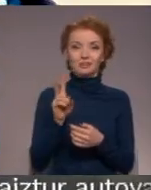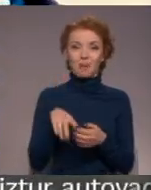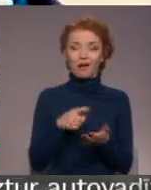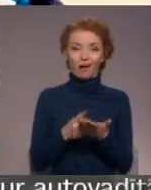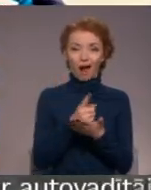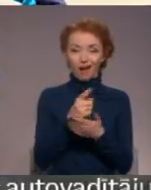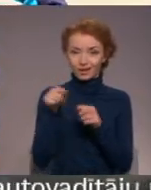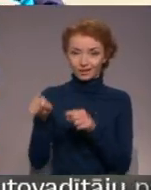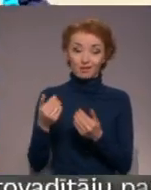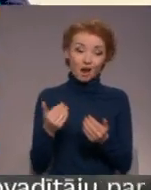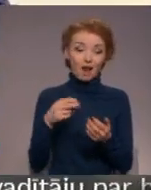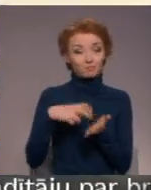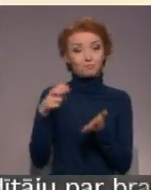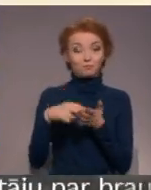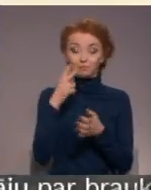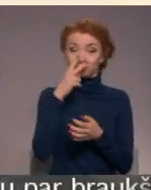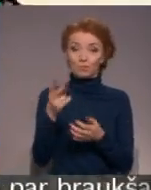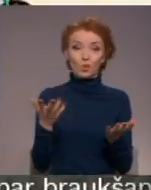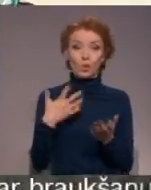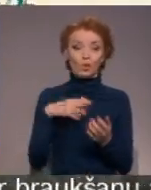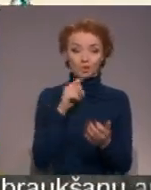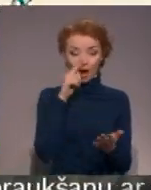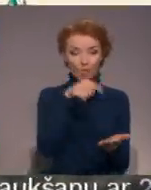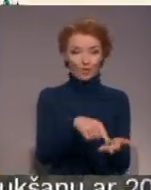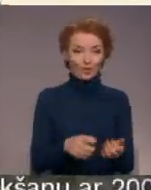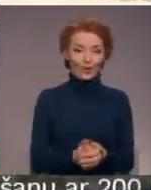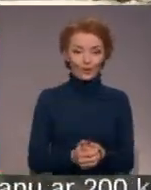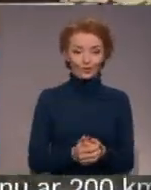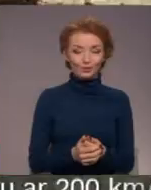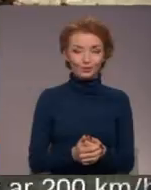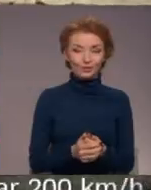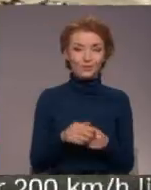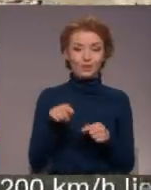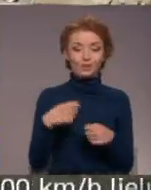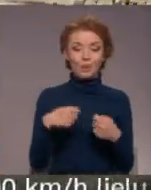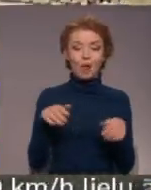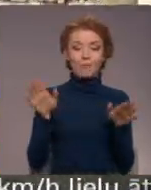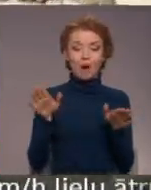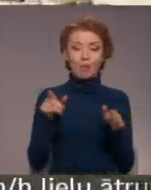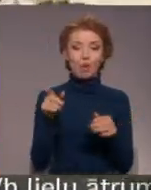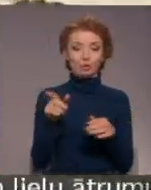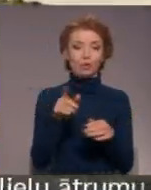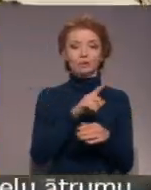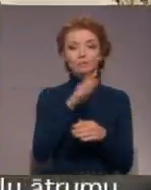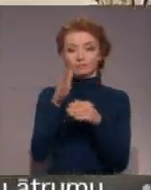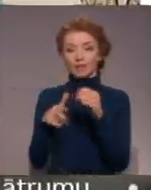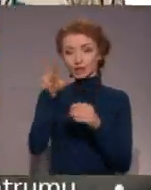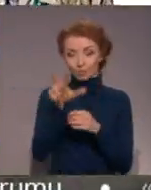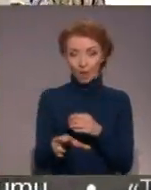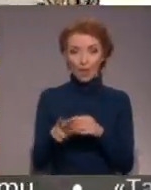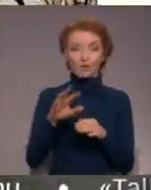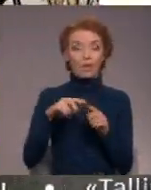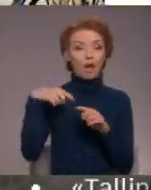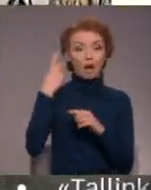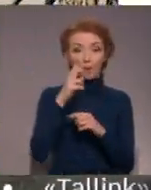un tagad dosimies skatīties, kur no mums jānokļūst. Plānots, ka spēle Balūžos noslēgsies pēc 3 mēnešiem, bet jau